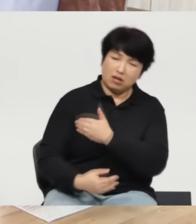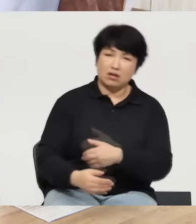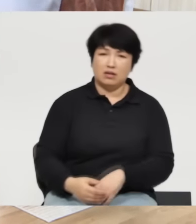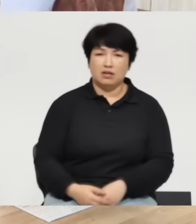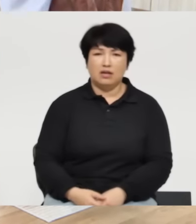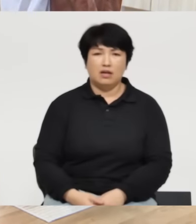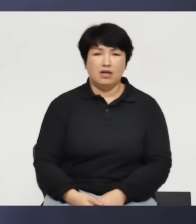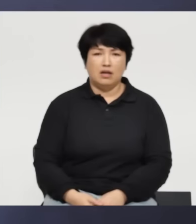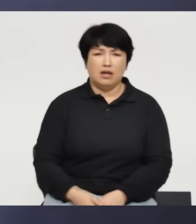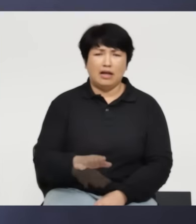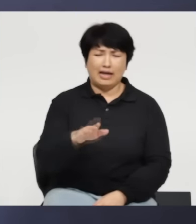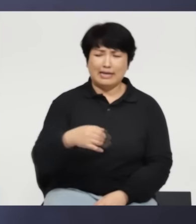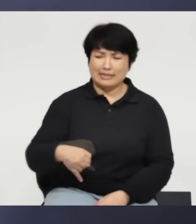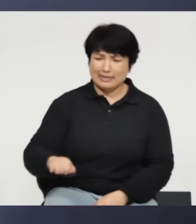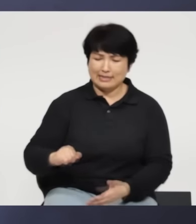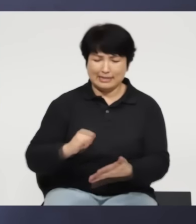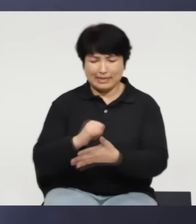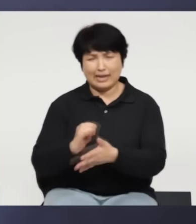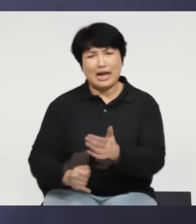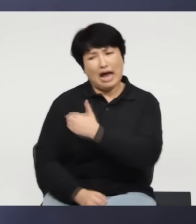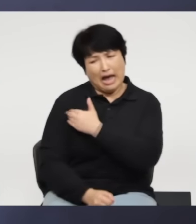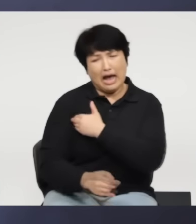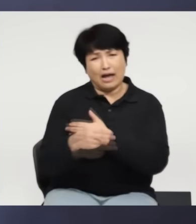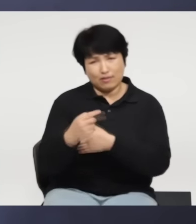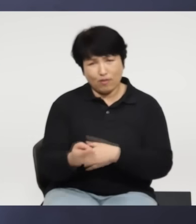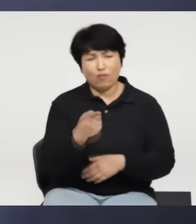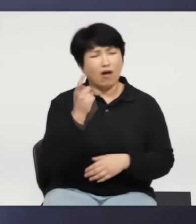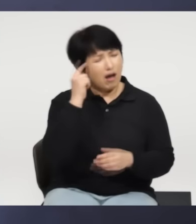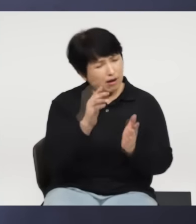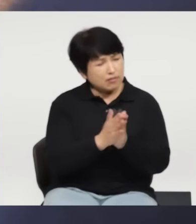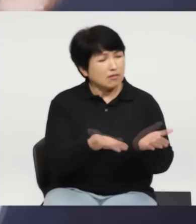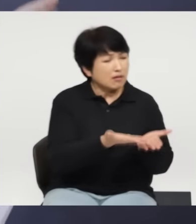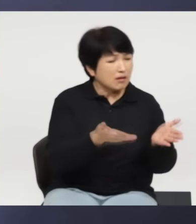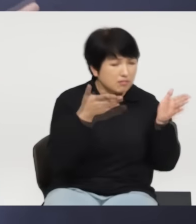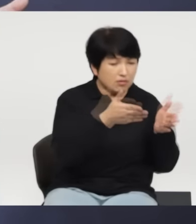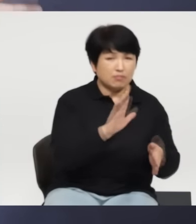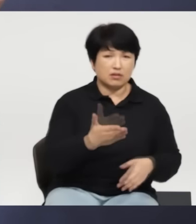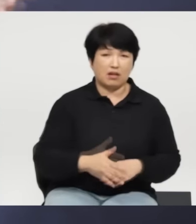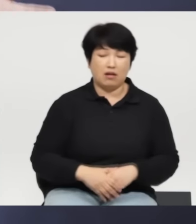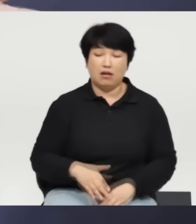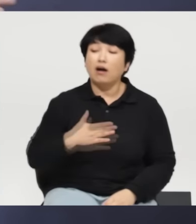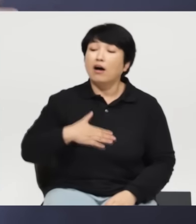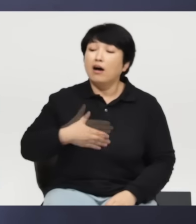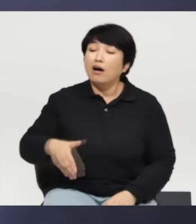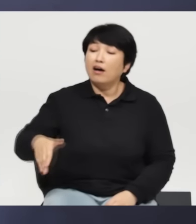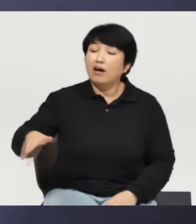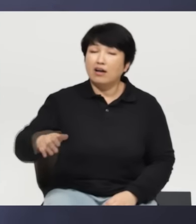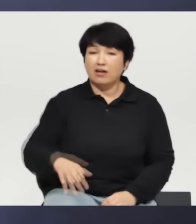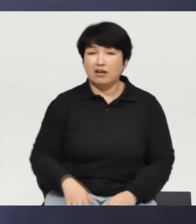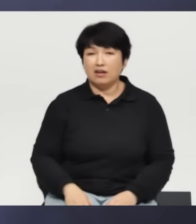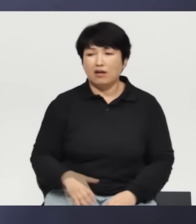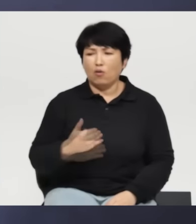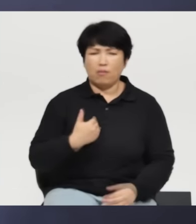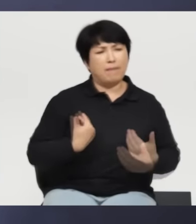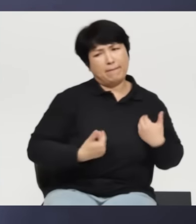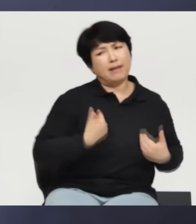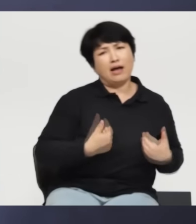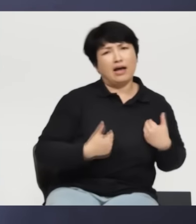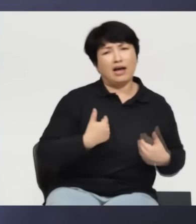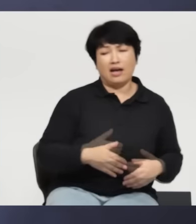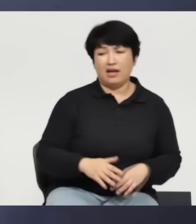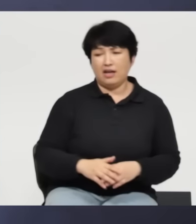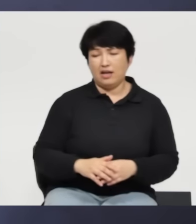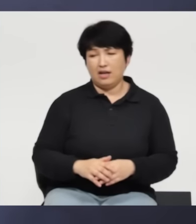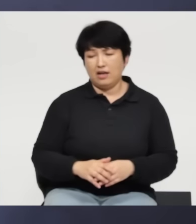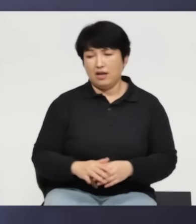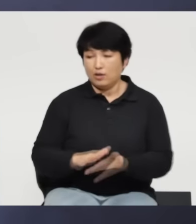엄마 그러니까 제가 찾아도 내 뭔가 일을 하면 되지. 아이고, 참. 아 엄마를 찾아도 그래 하면서 내 일을 하면 되지. 나하고 놀아 하면